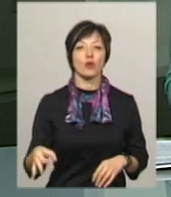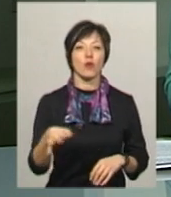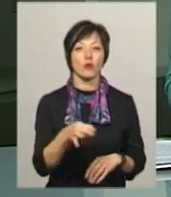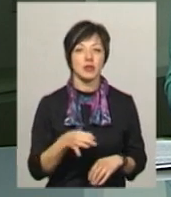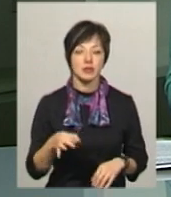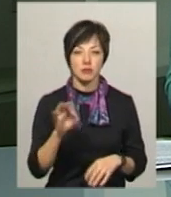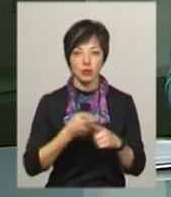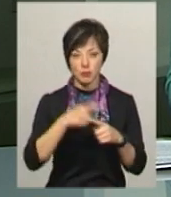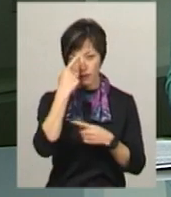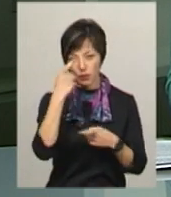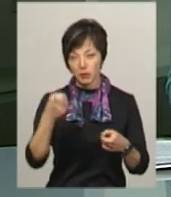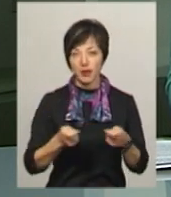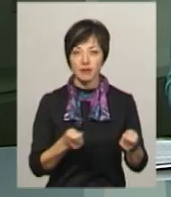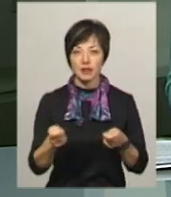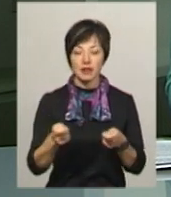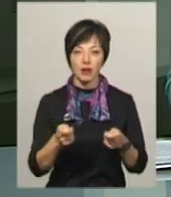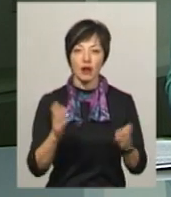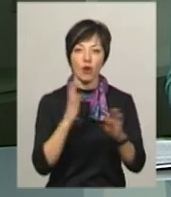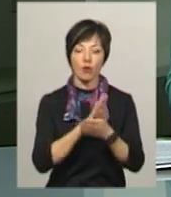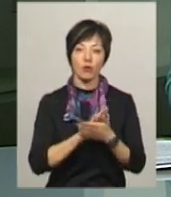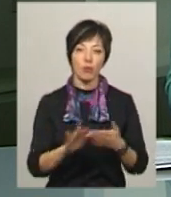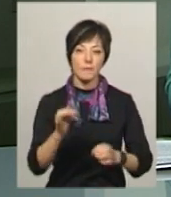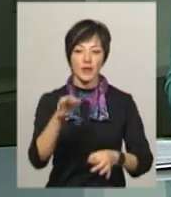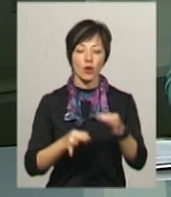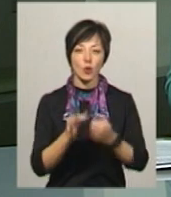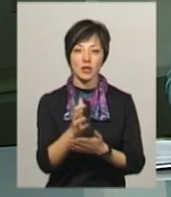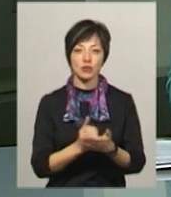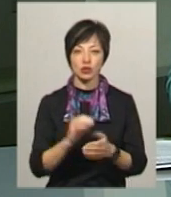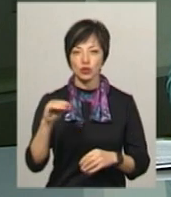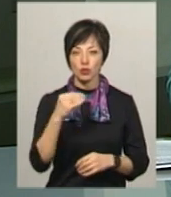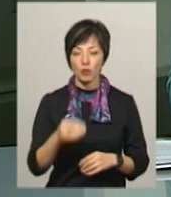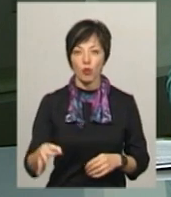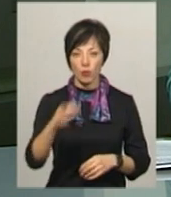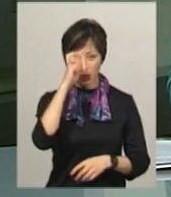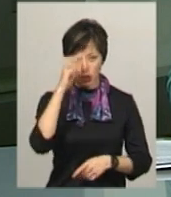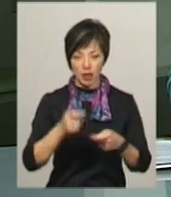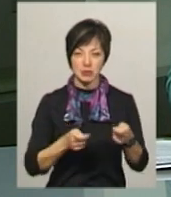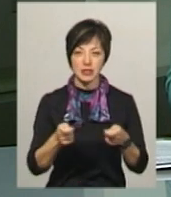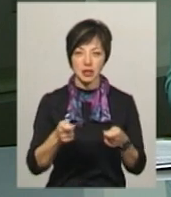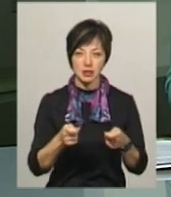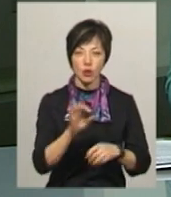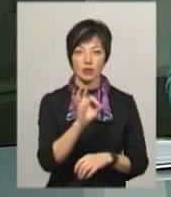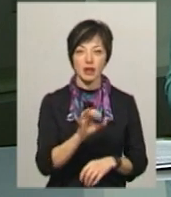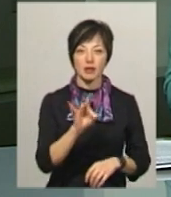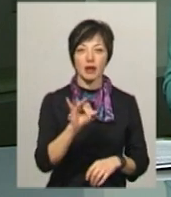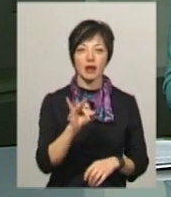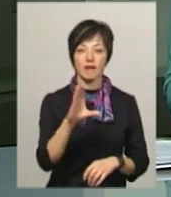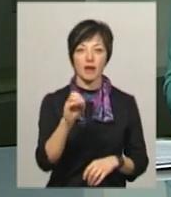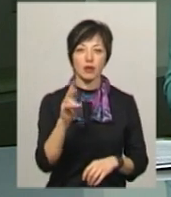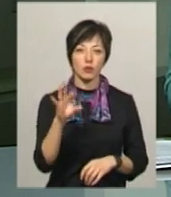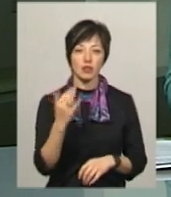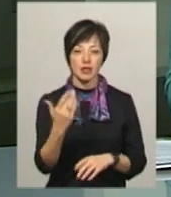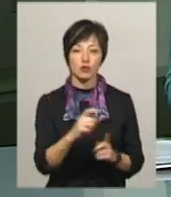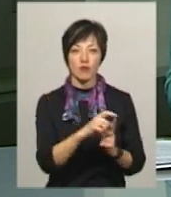області. Про це повідомила керівник управління екології та природних ресурсів Житомирської облдержадміністрації Оксана Ревенко. За